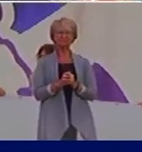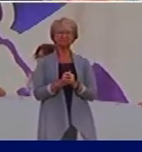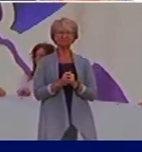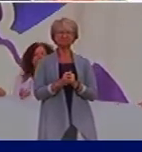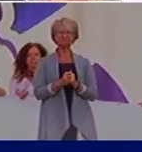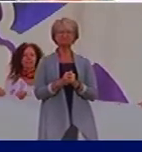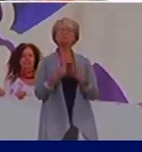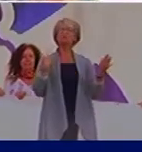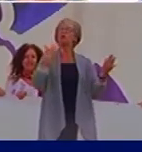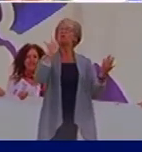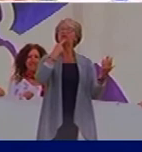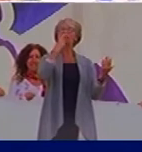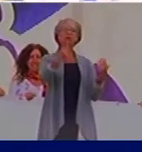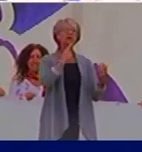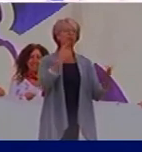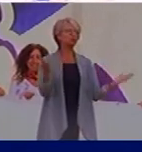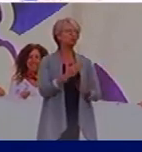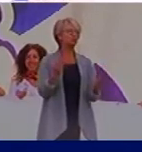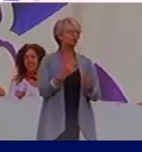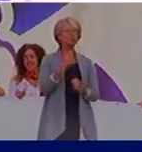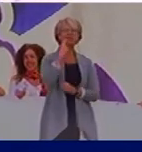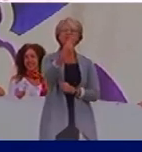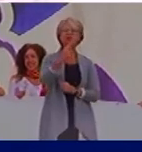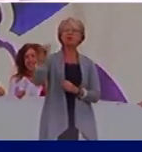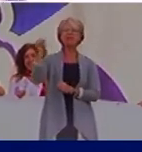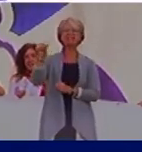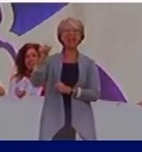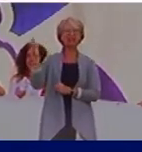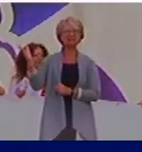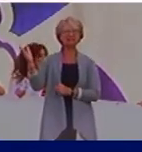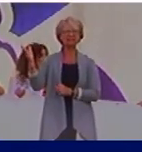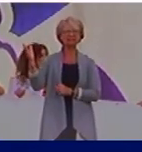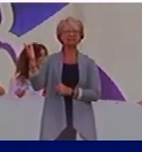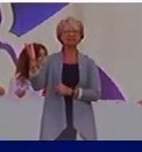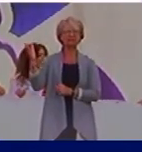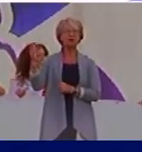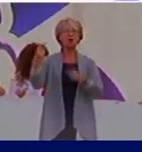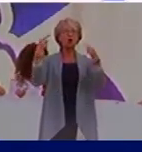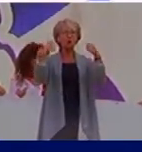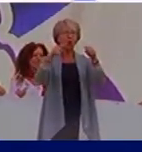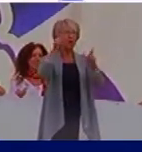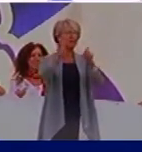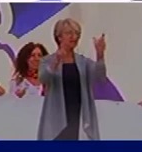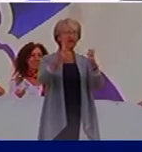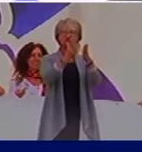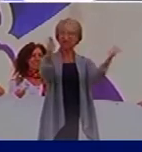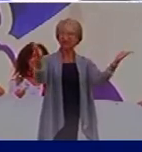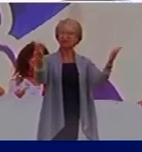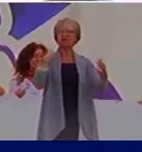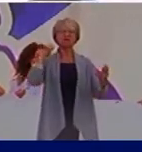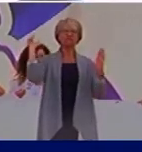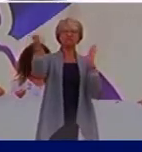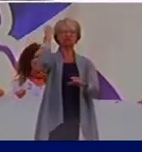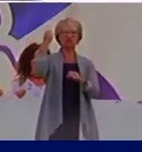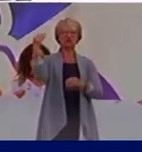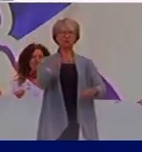Una cosa vogliamo dire subito e la diciamo a Matteo Salvini. Con questa gente vinceremo le